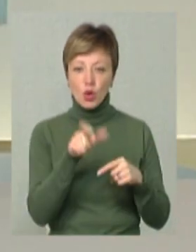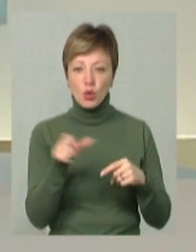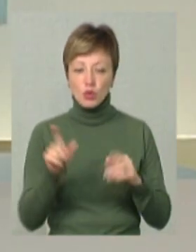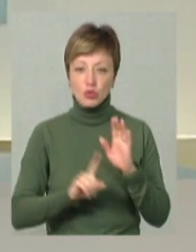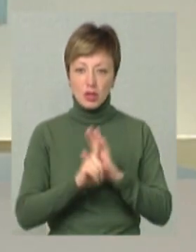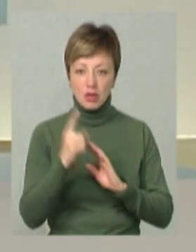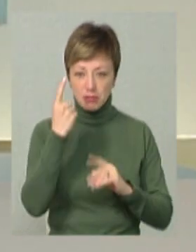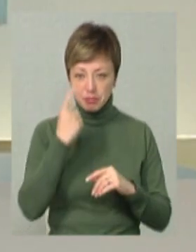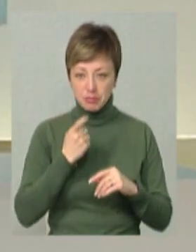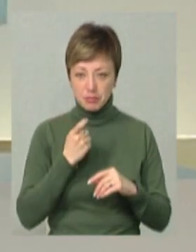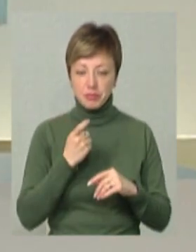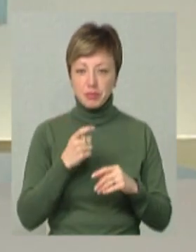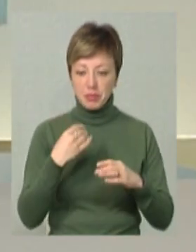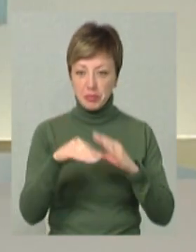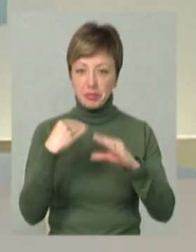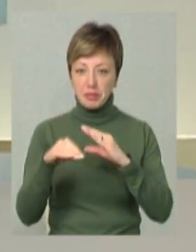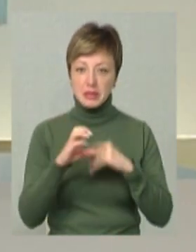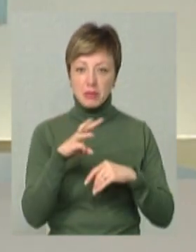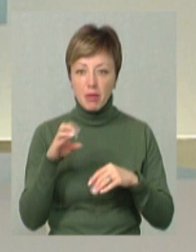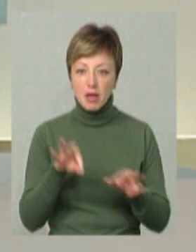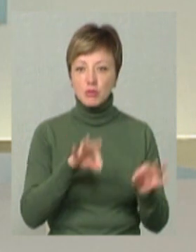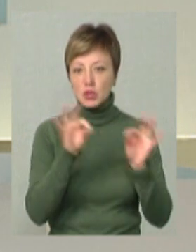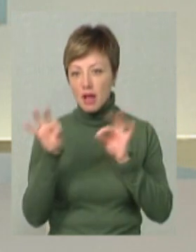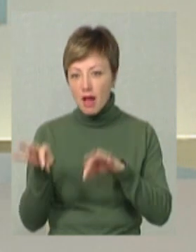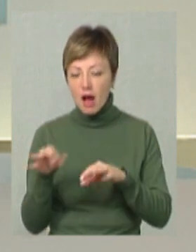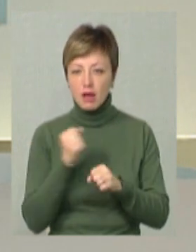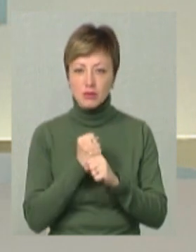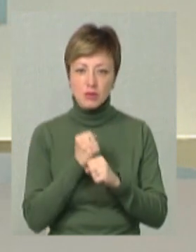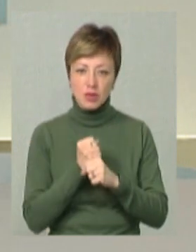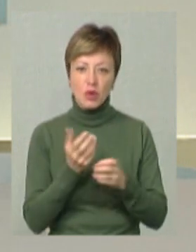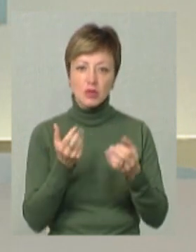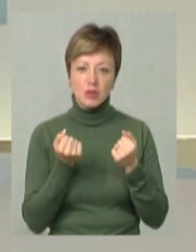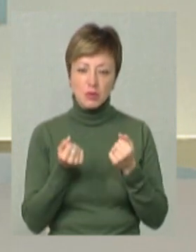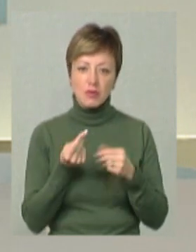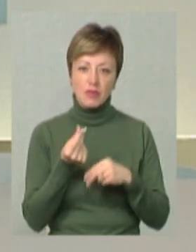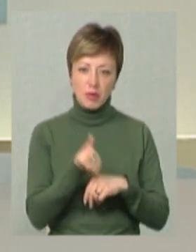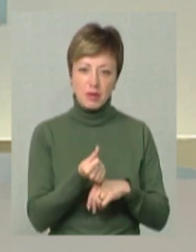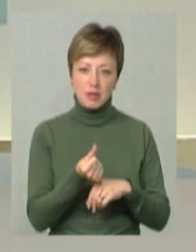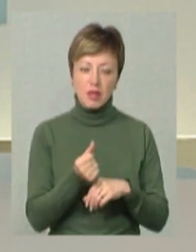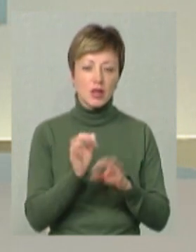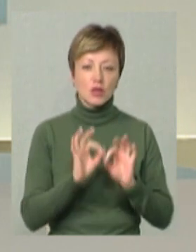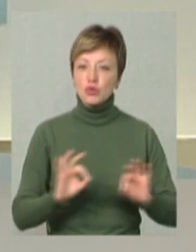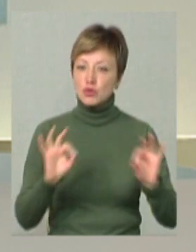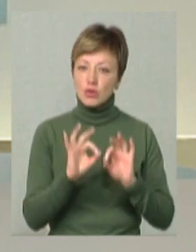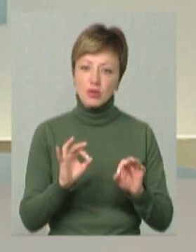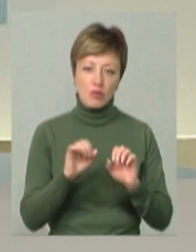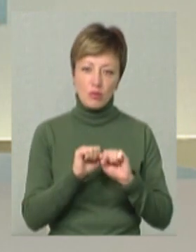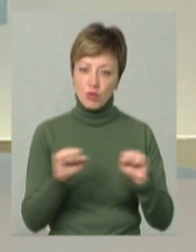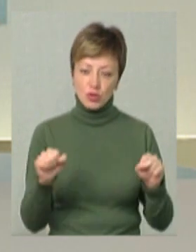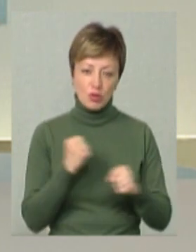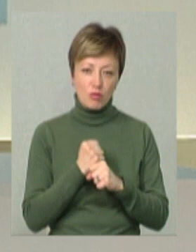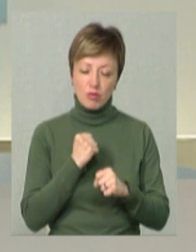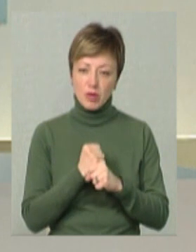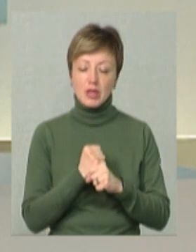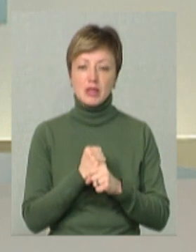отримувати смс-повідомлення про те, що перейдіть за якимось там посиланням і отримайте виплати. В жодному випадку цього не можна робити,